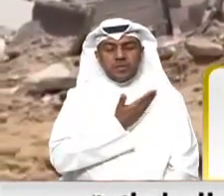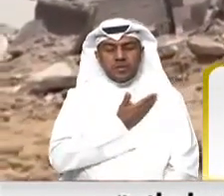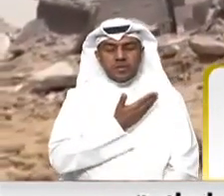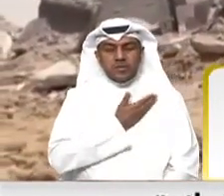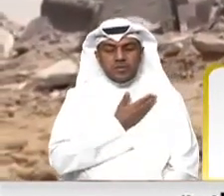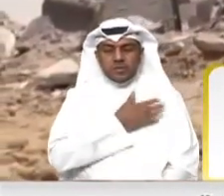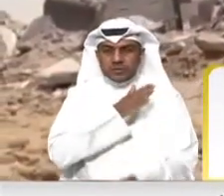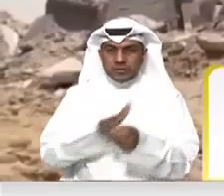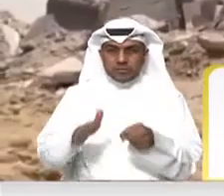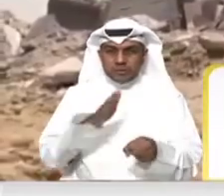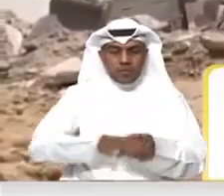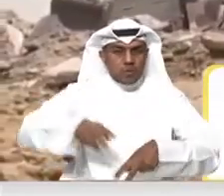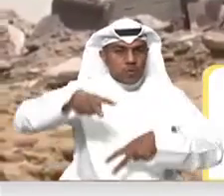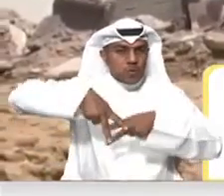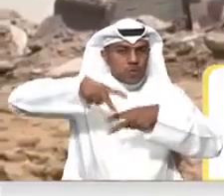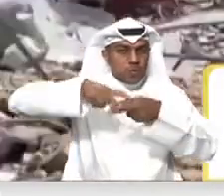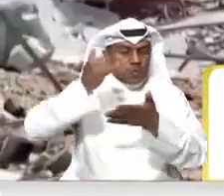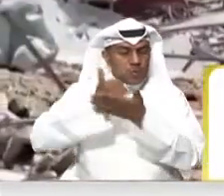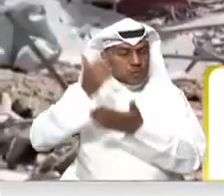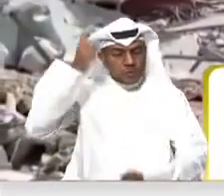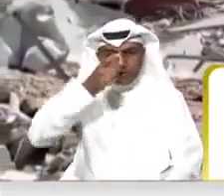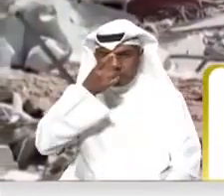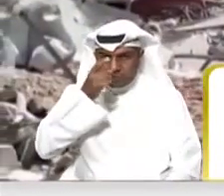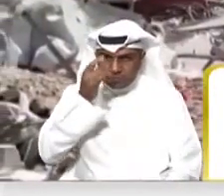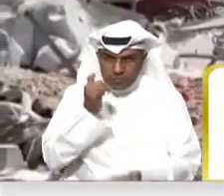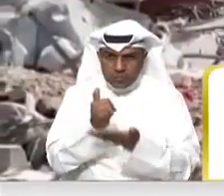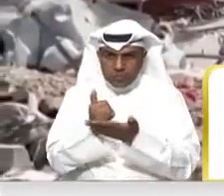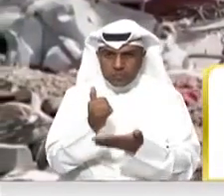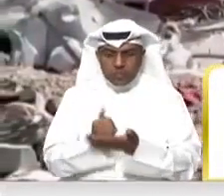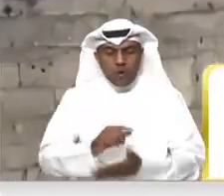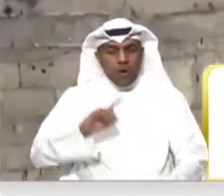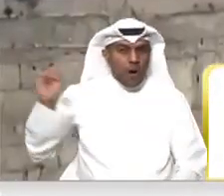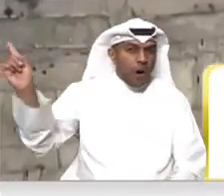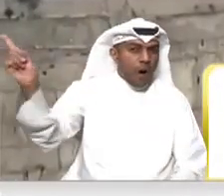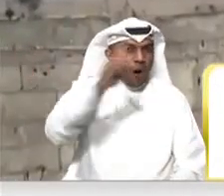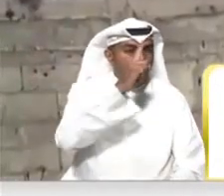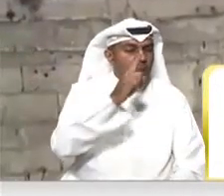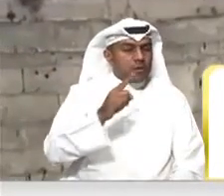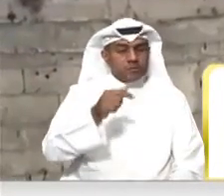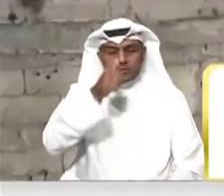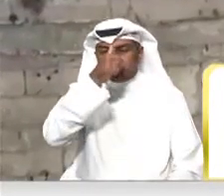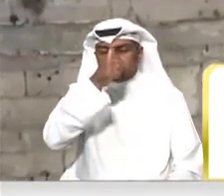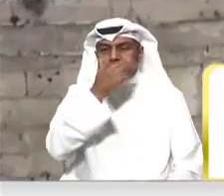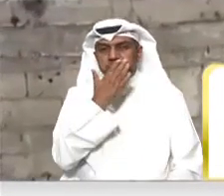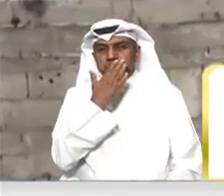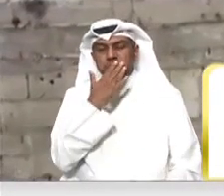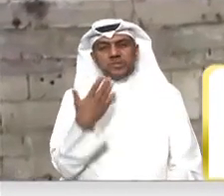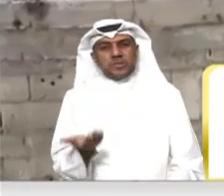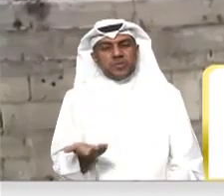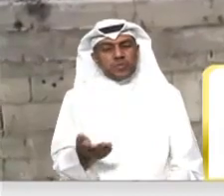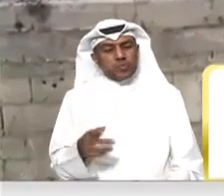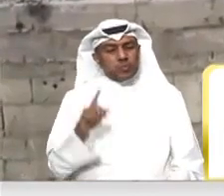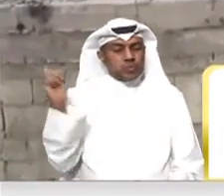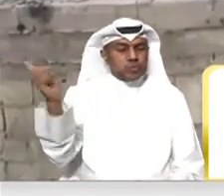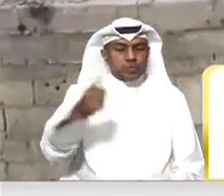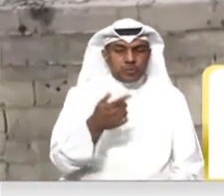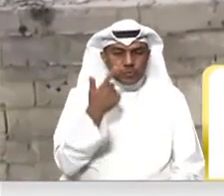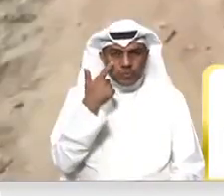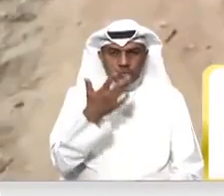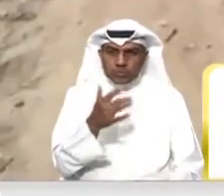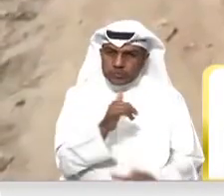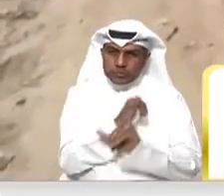قياسيه لشهداء وجرحى ومفقودين هزه العالم مناطق دمرت بالكامل بعد ان كانت تدب